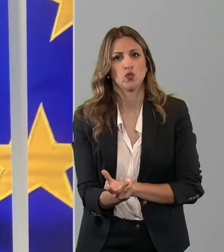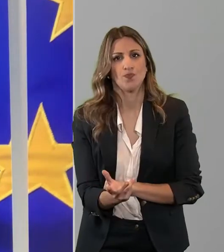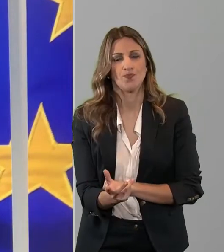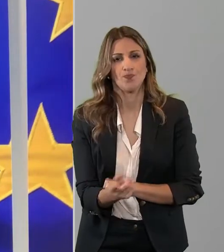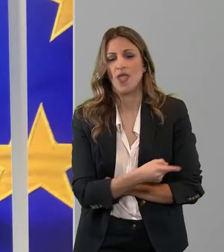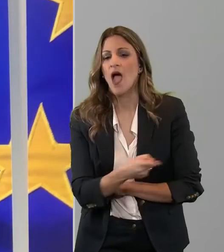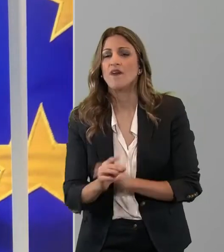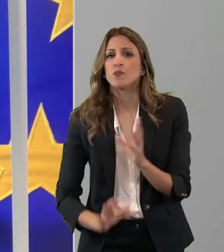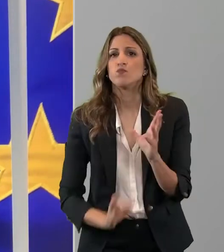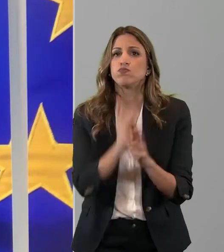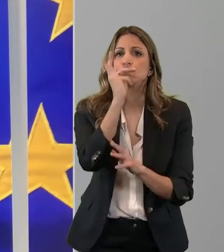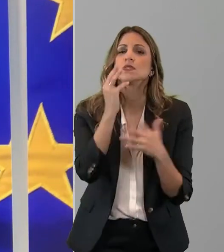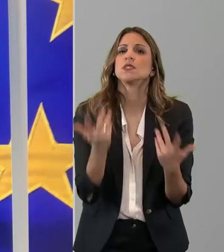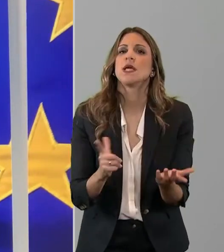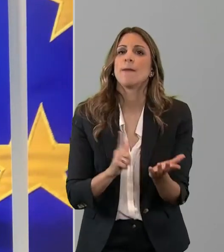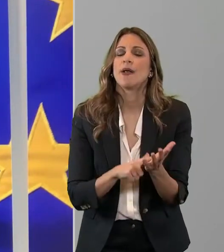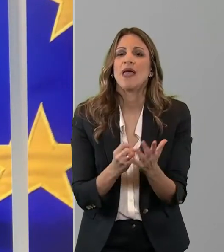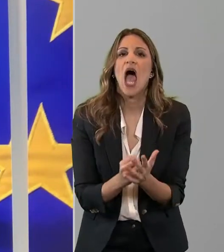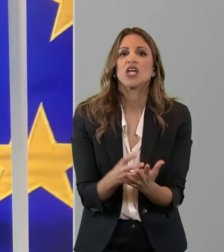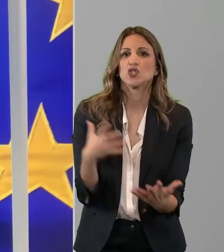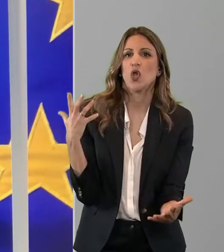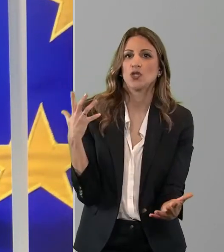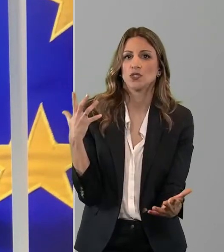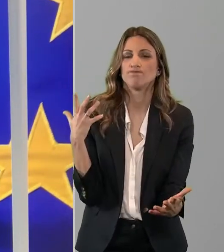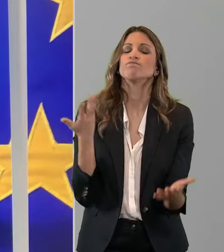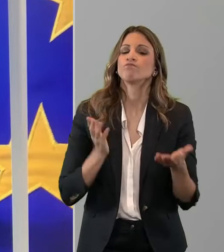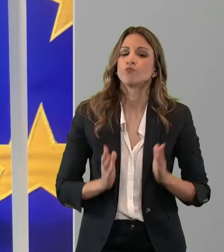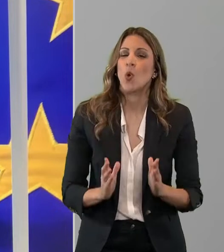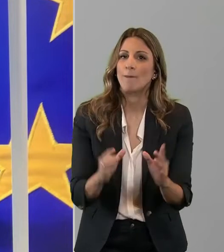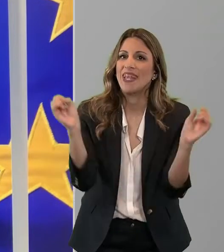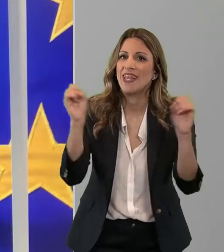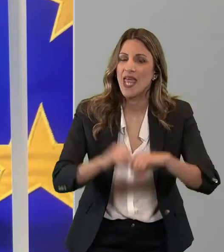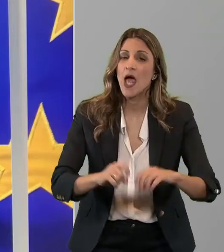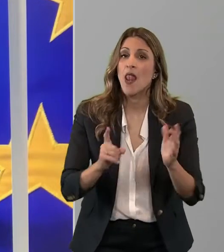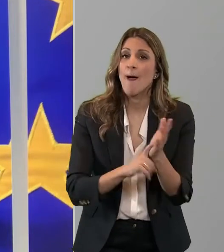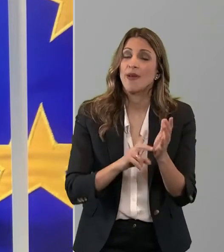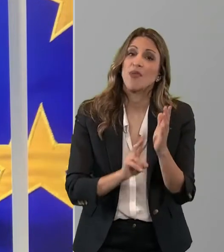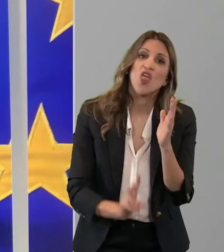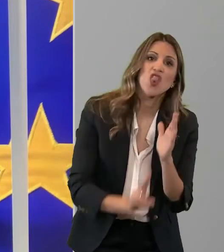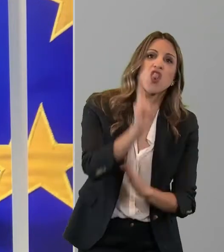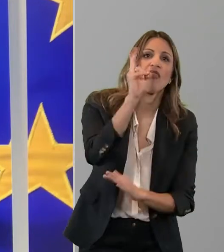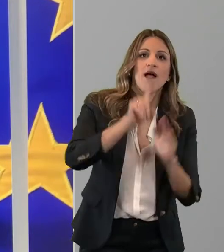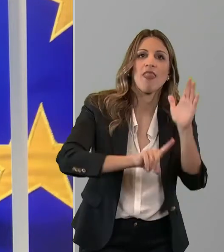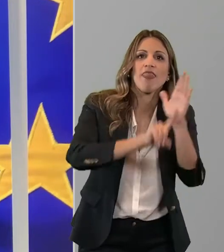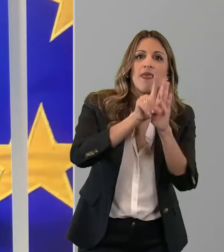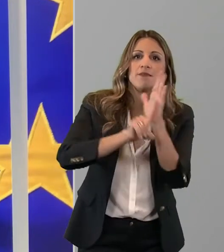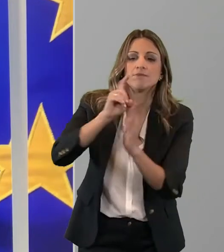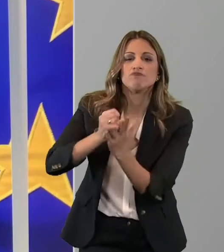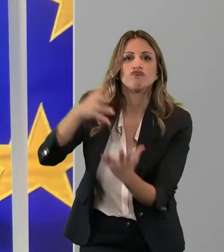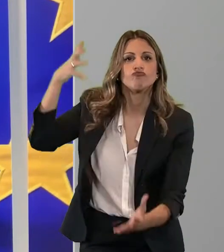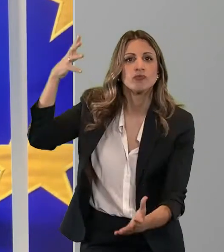την κατεύθυνση θα μετρηθεί με βάση 12 φιλόδοξους δείκτες